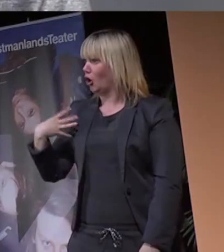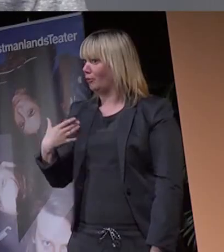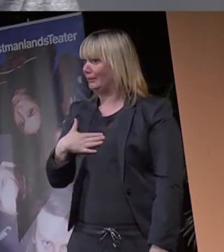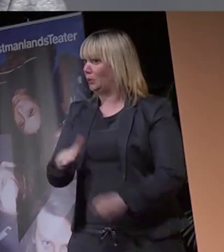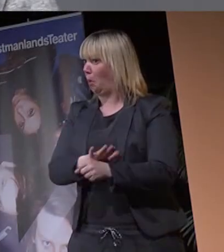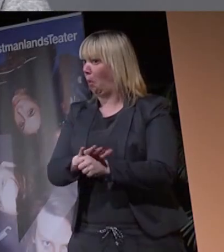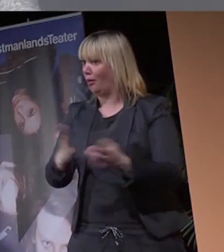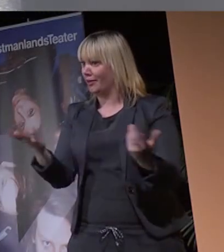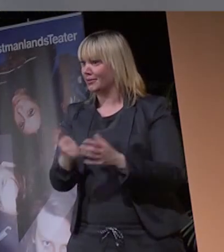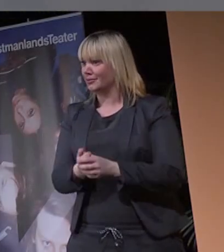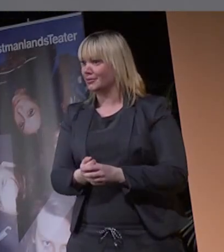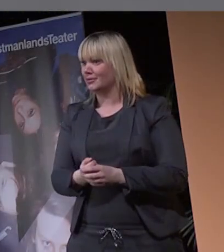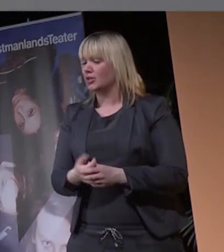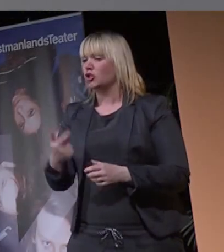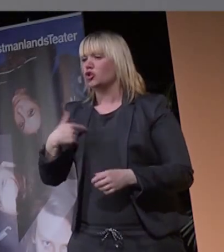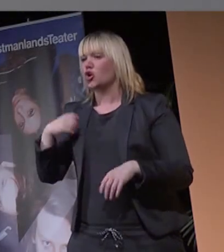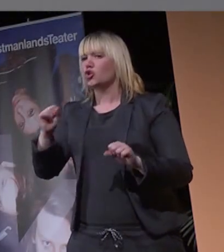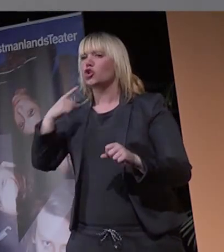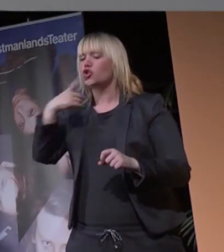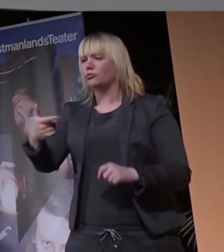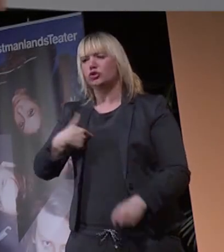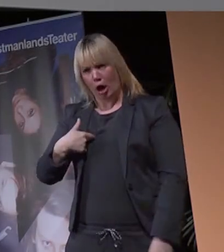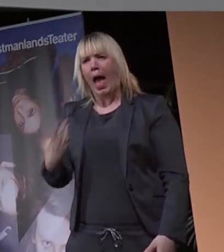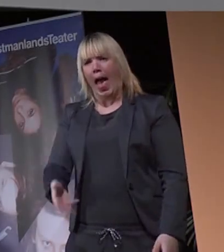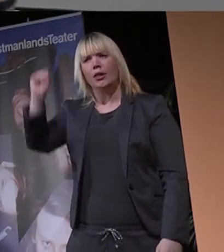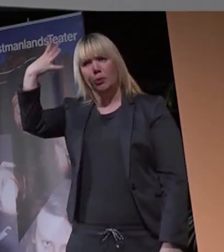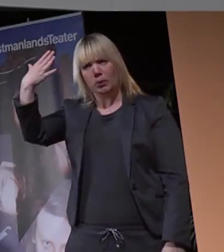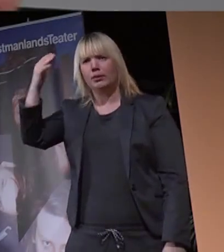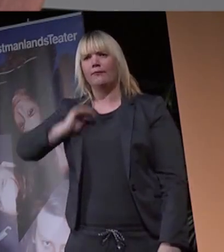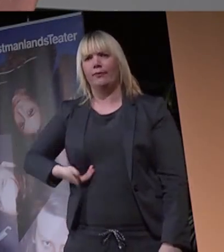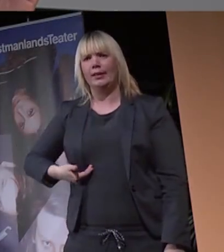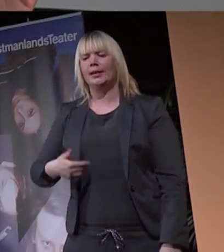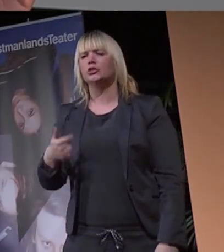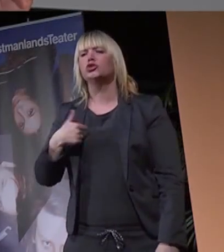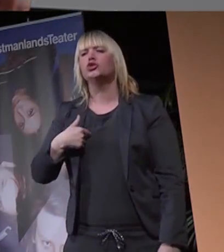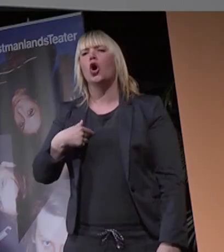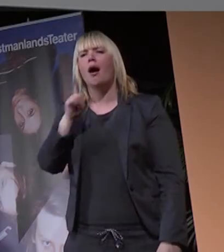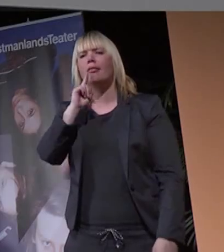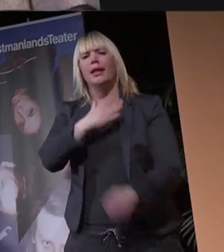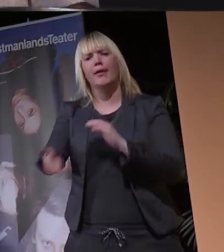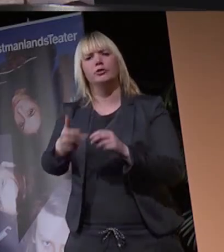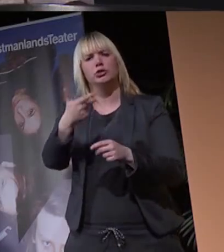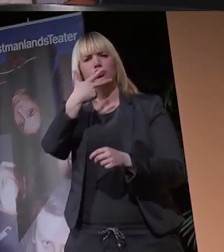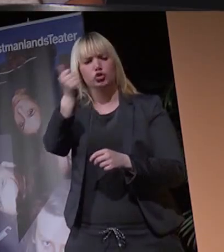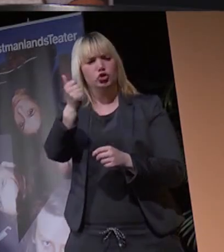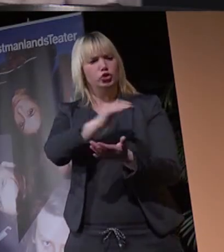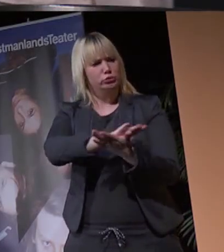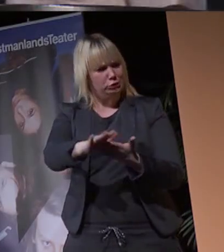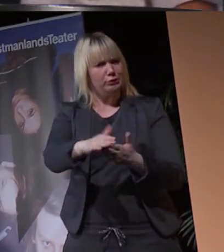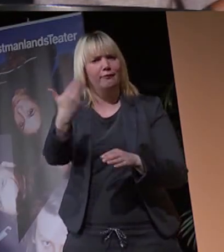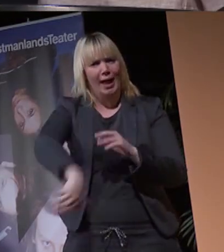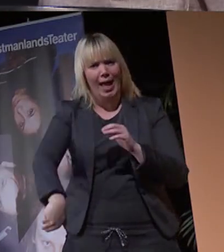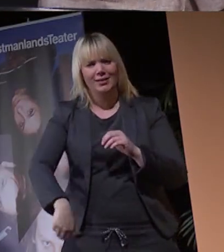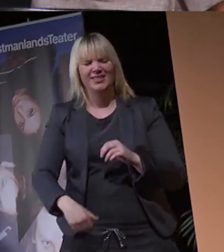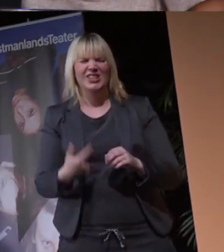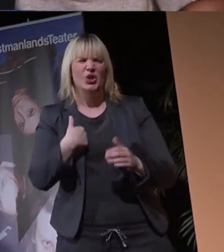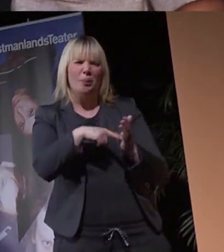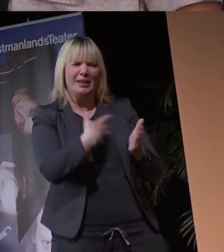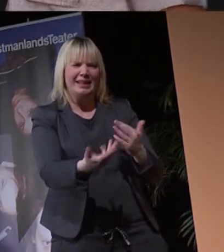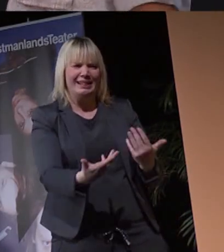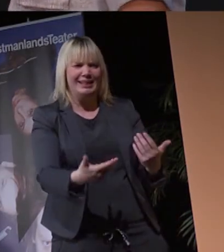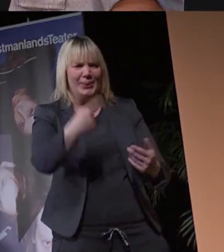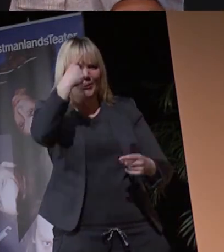Det här ska jag följa upp. Det är ingenting som... Vad är det man inte följer upp för något? För det är jätteviktigt. Och vi lägger massa pengar på något som vi inte följer upp.